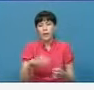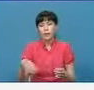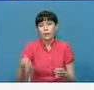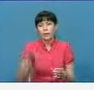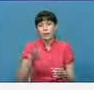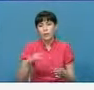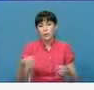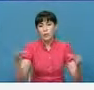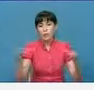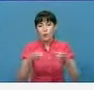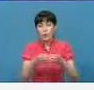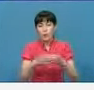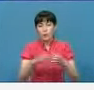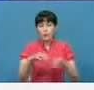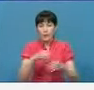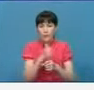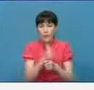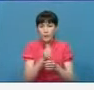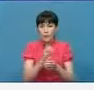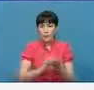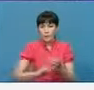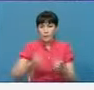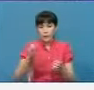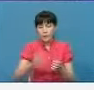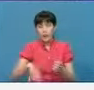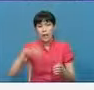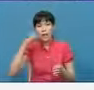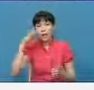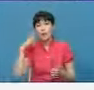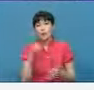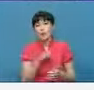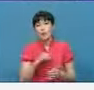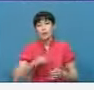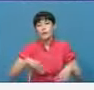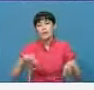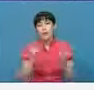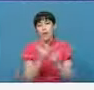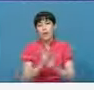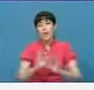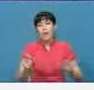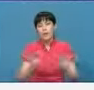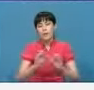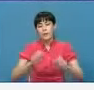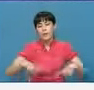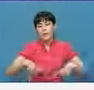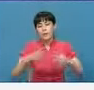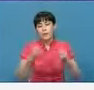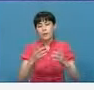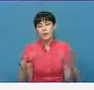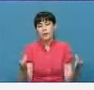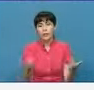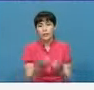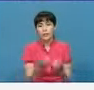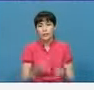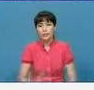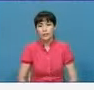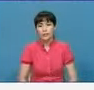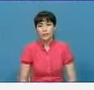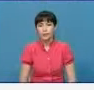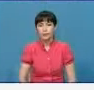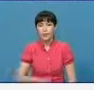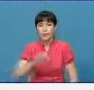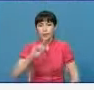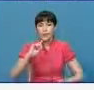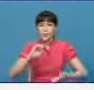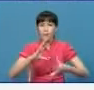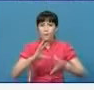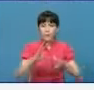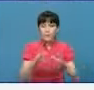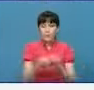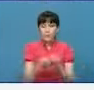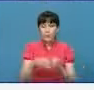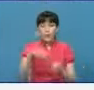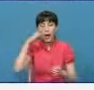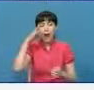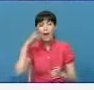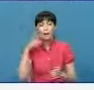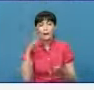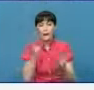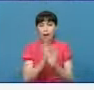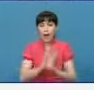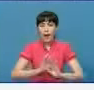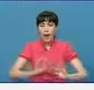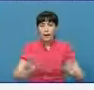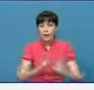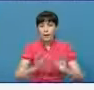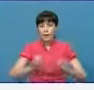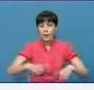саяси газетінің бас редакторы Қазақстан өз ақпарат кеңістігін қалыптастыруға керек деп отыр. Бір тұтас Қазақстан ақпарат